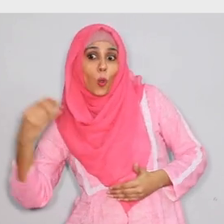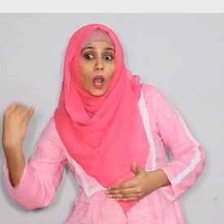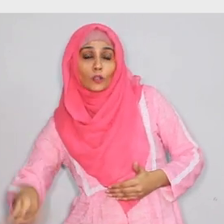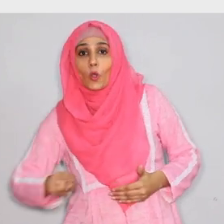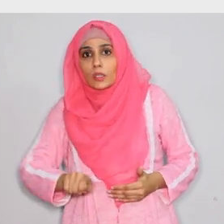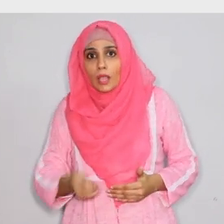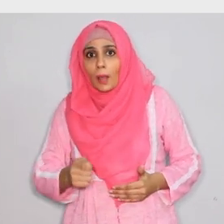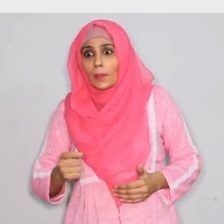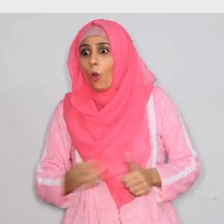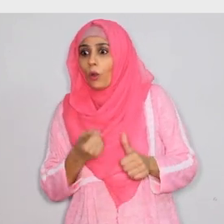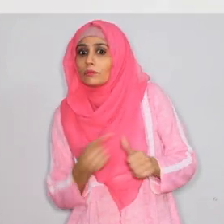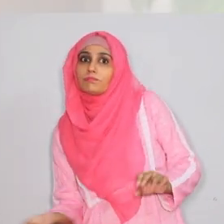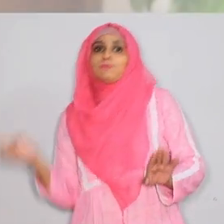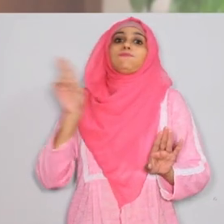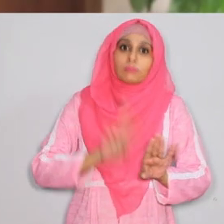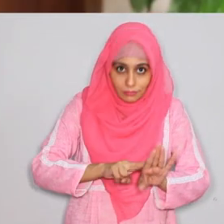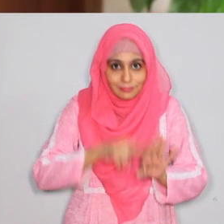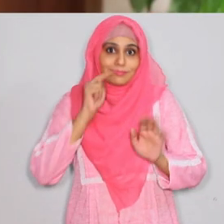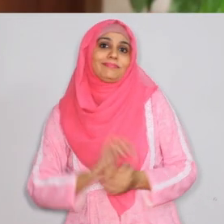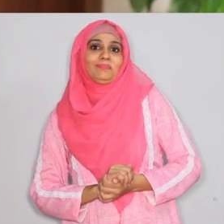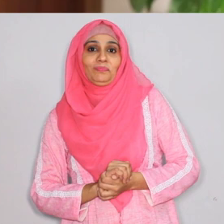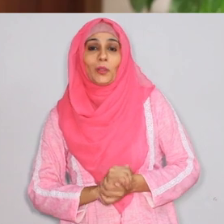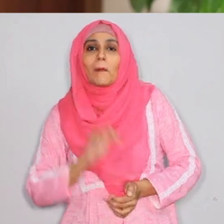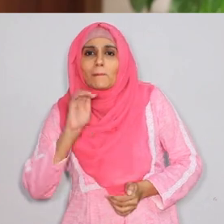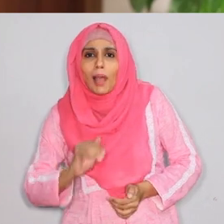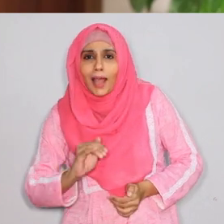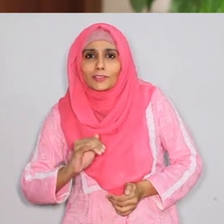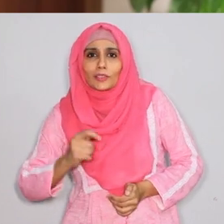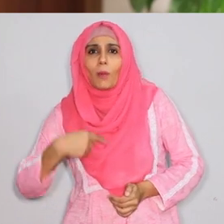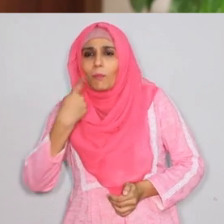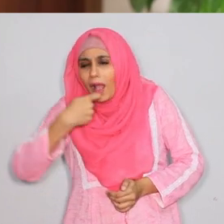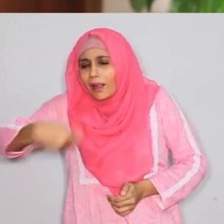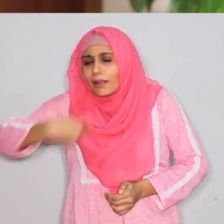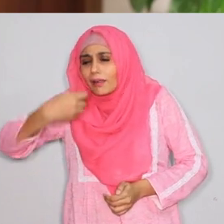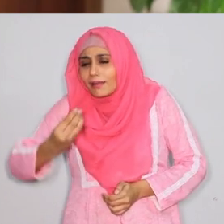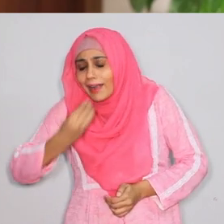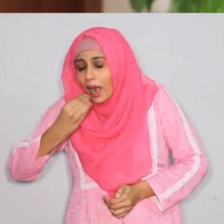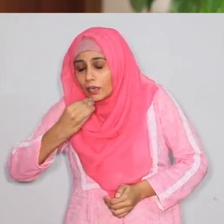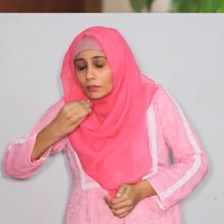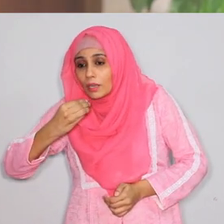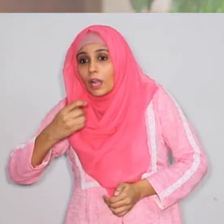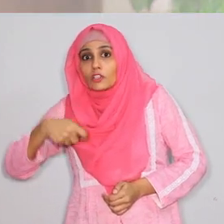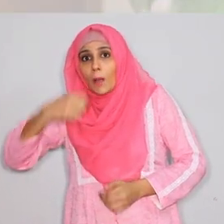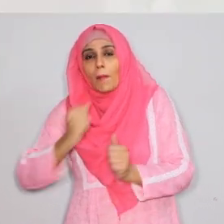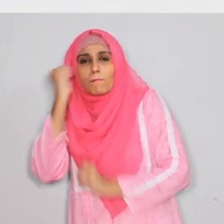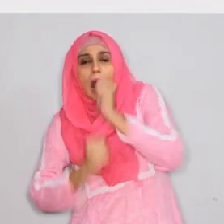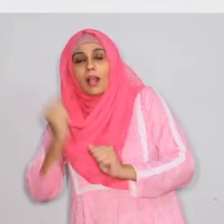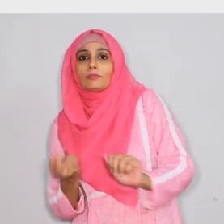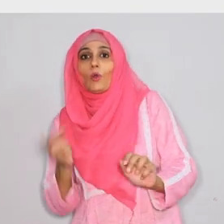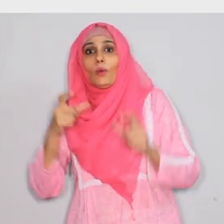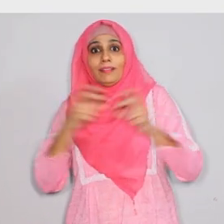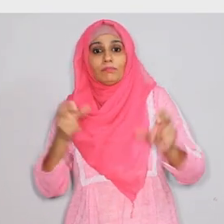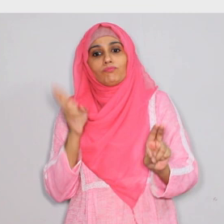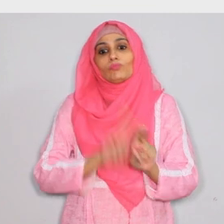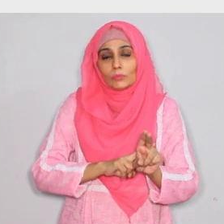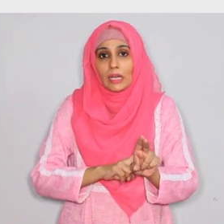छोड़कर उससे चिपक गई। बच्चे के मुंह से खाना छीनकर चमचा भाग आया।